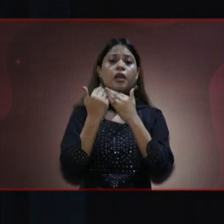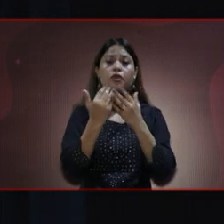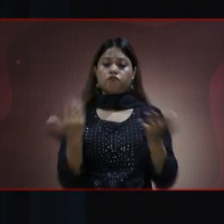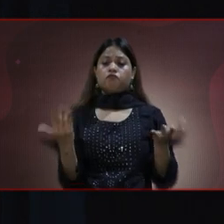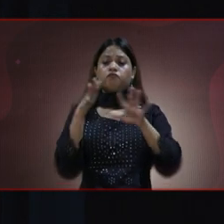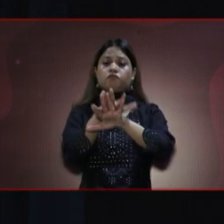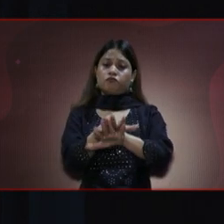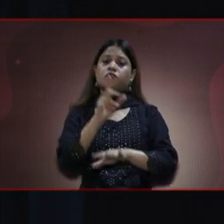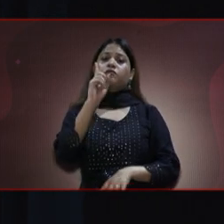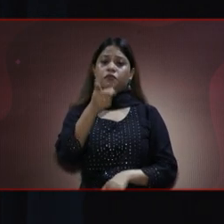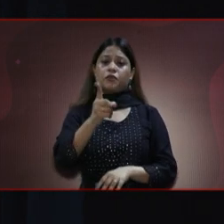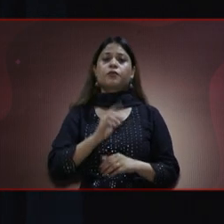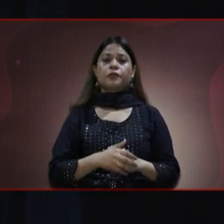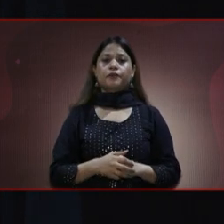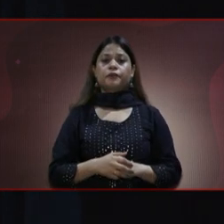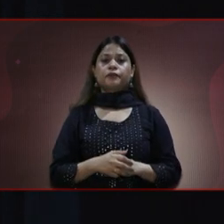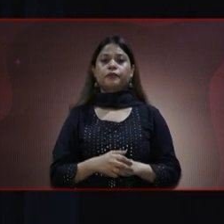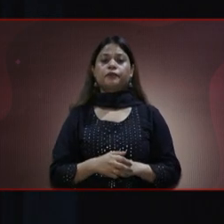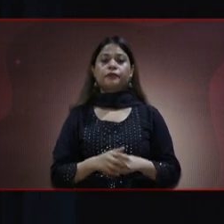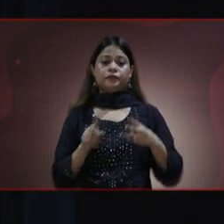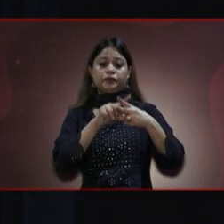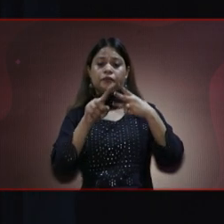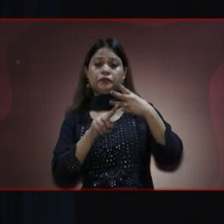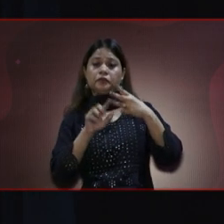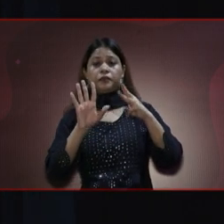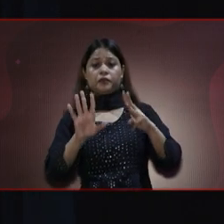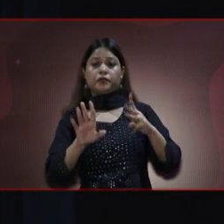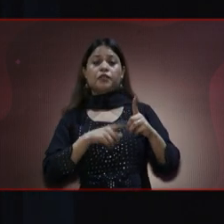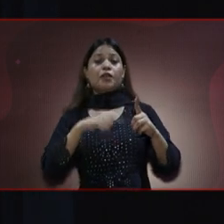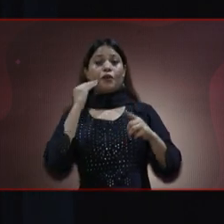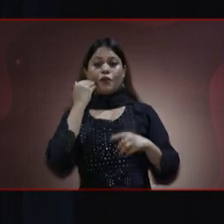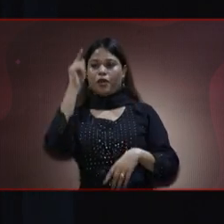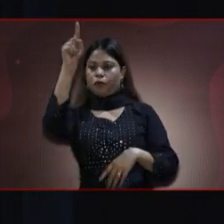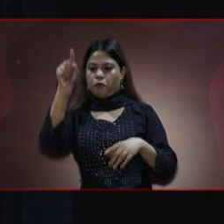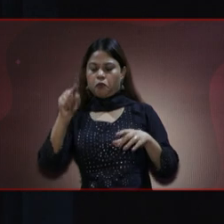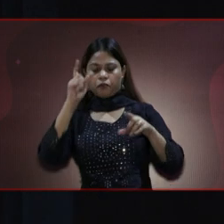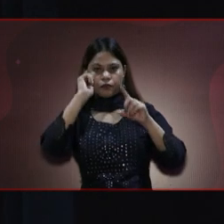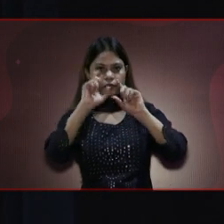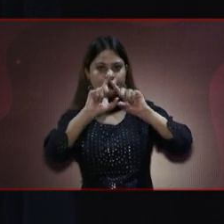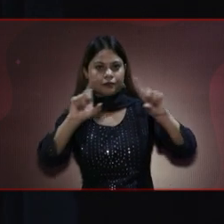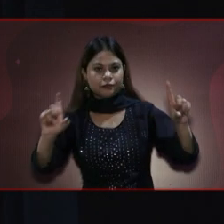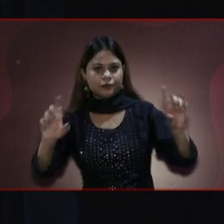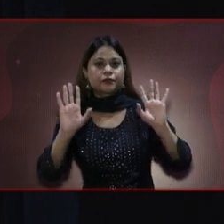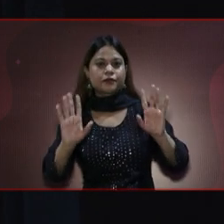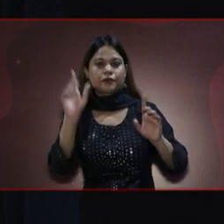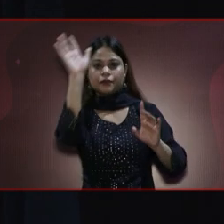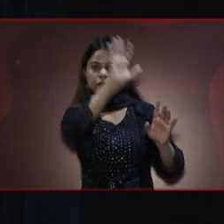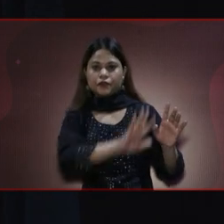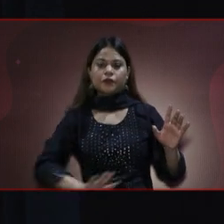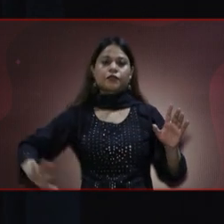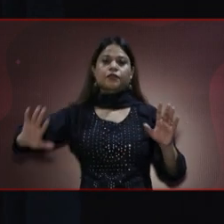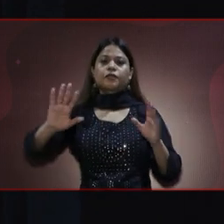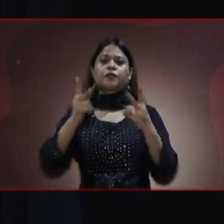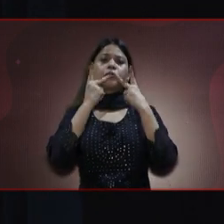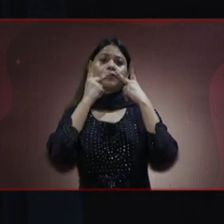मित्रों, ये जब हम लक्ष्य रखते हैं भारत में इन दिनों में हम सभी